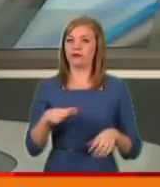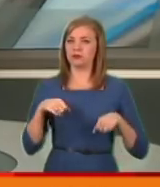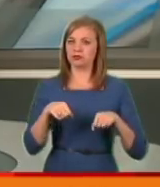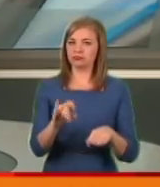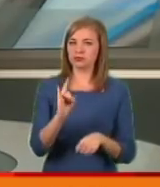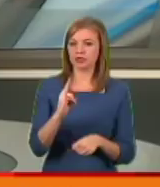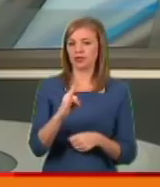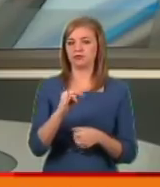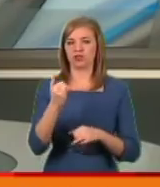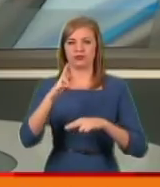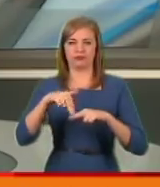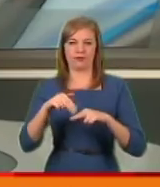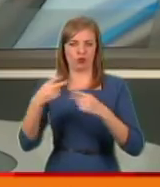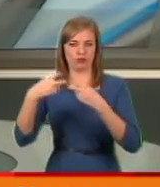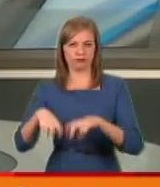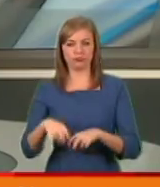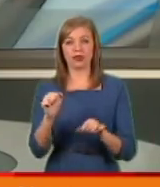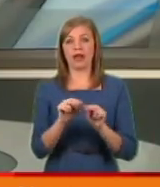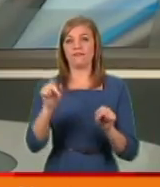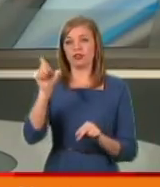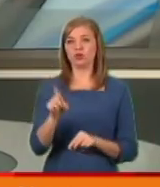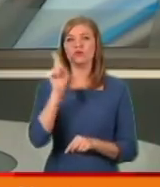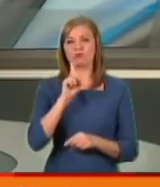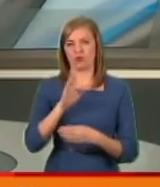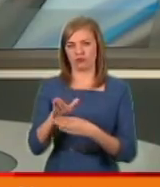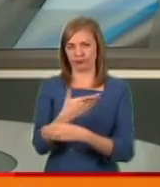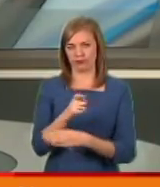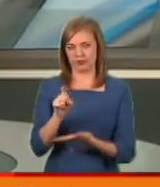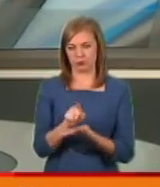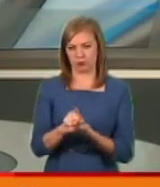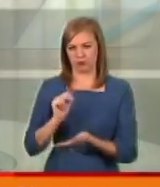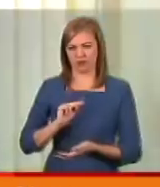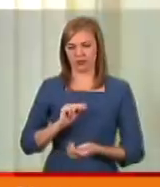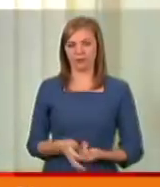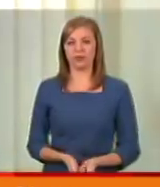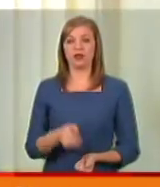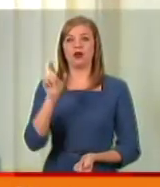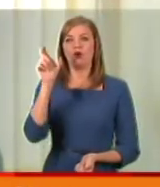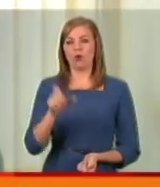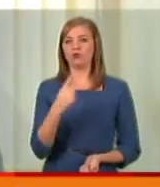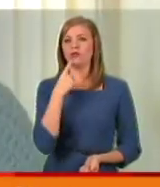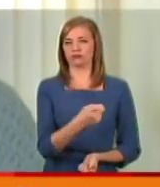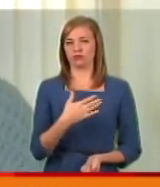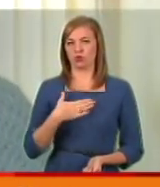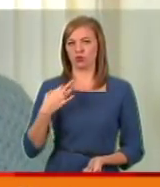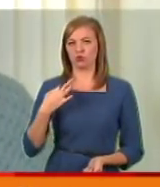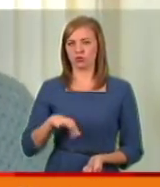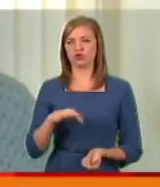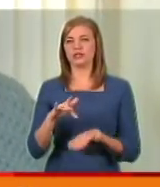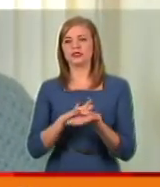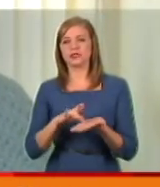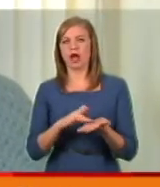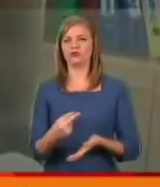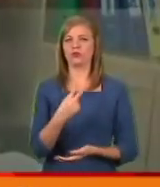дітей, з'ясовують правоохоронці. Викладачку поки що усунули з посади. От, вона обозвала мою дочку циганкою,